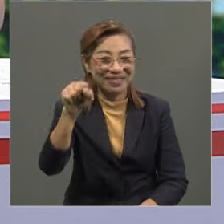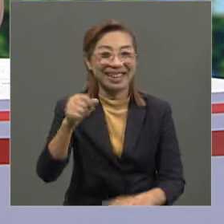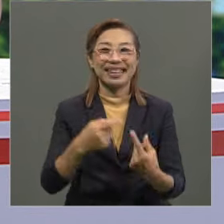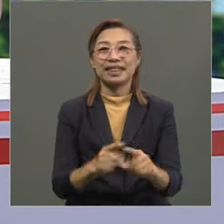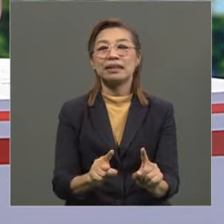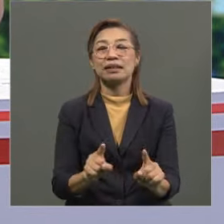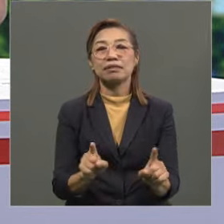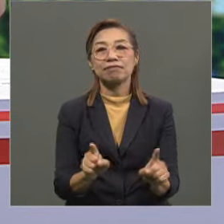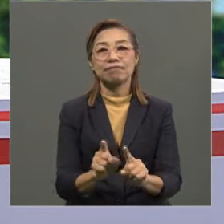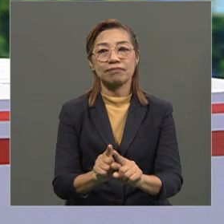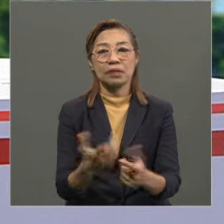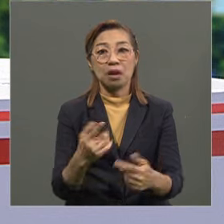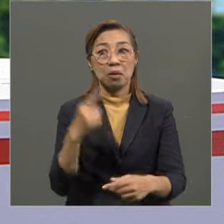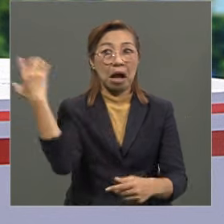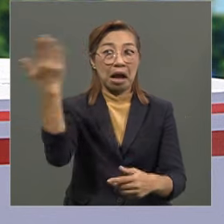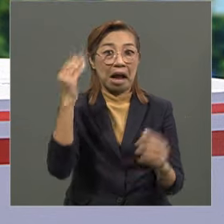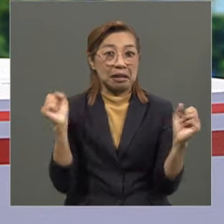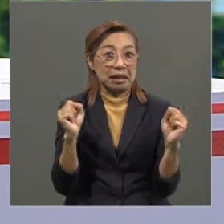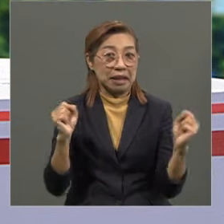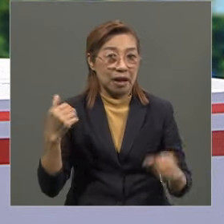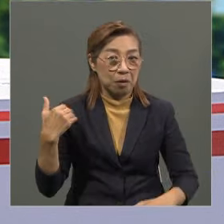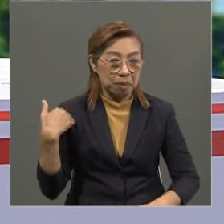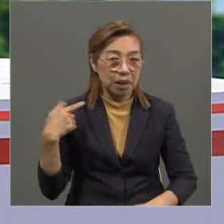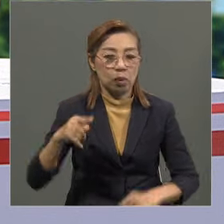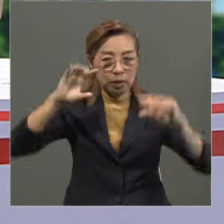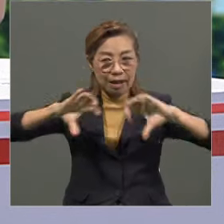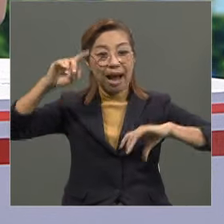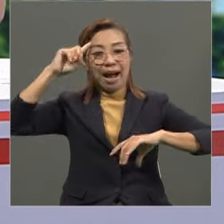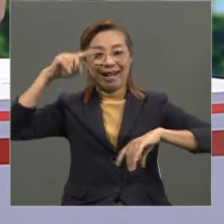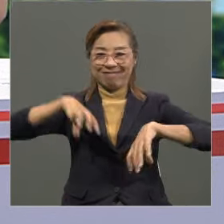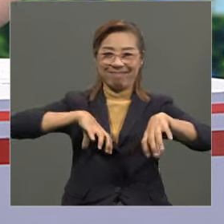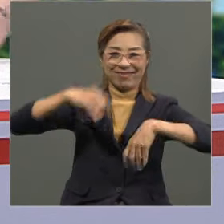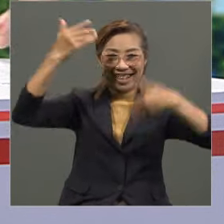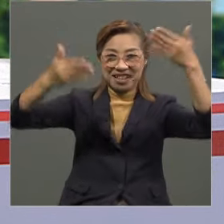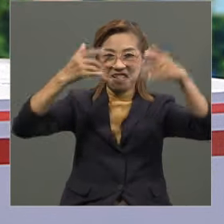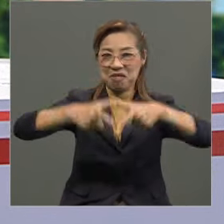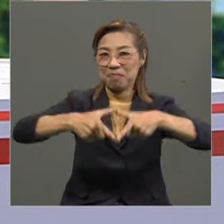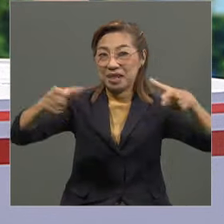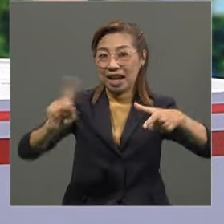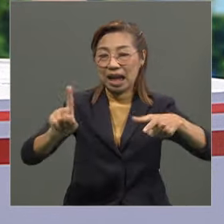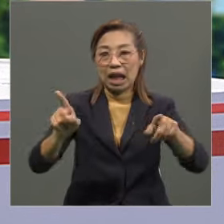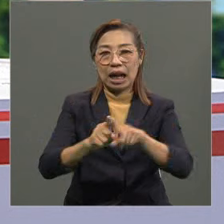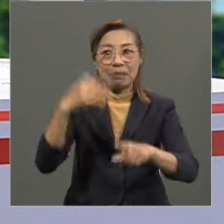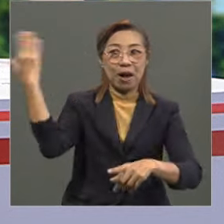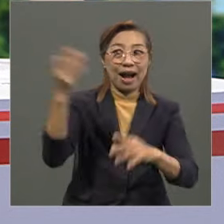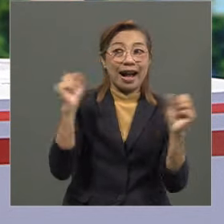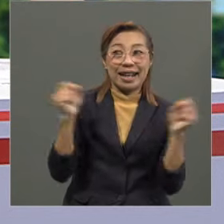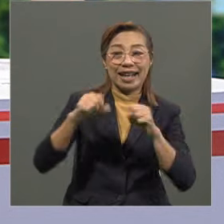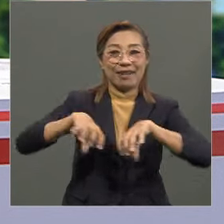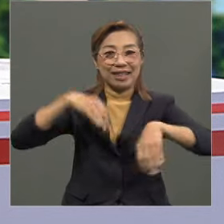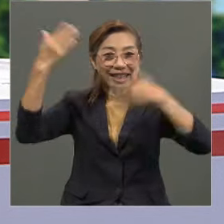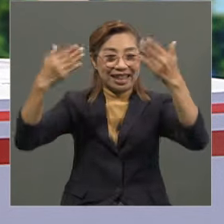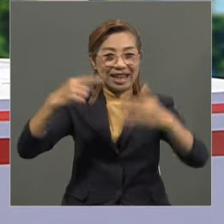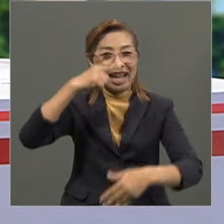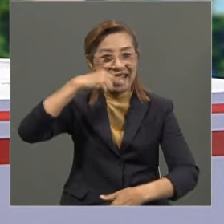แต่ว่าอย่างไรก็ตามพอหน้าหนาหนาวแบบนี้เนี่ยนะครับรัฐบาลก็เลยเตรียมแถลงจัดงานใหญ่ครับเทศกาลรับลมหนาวไทยน